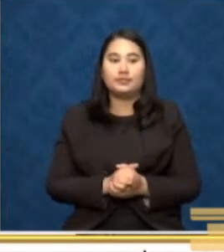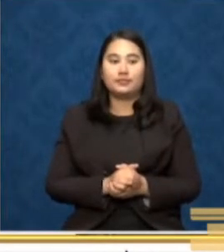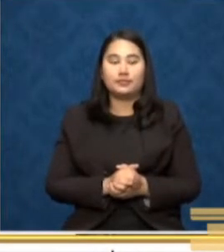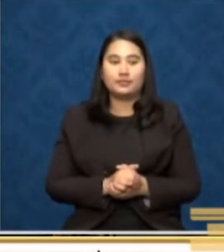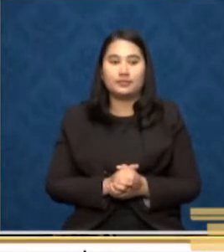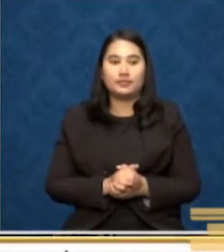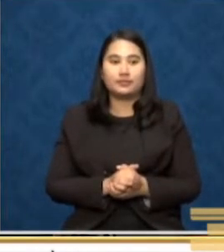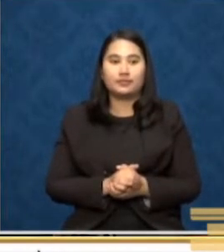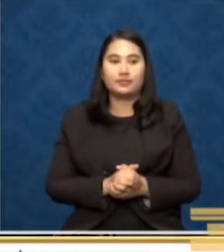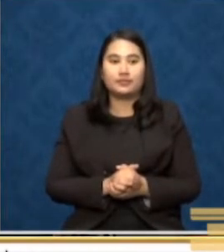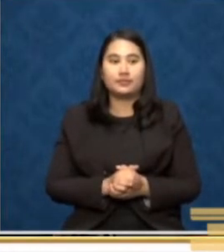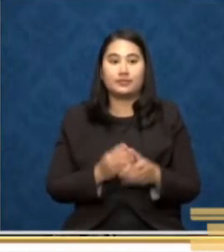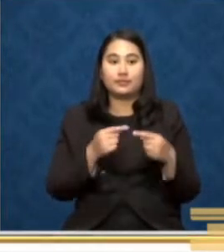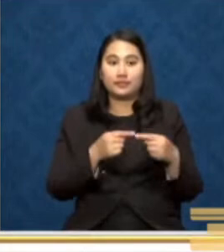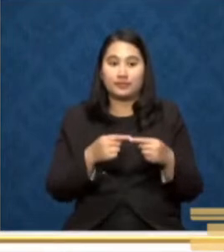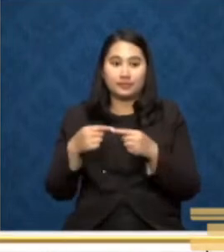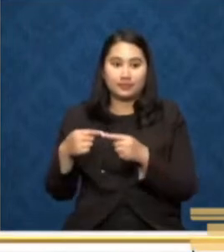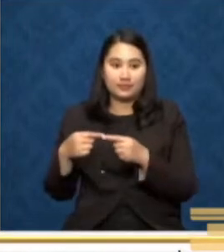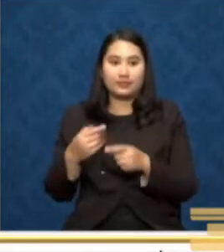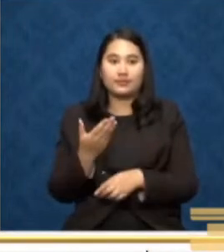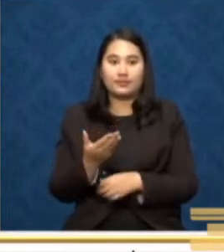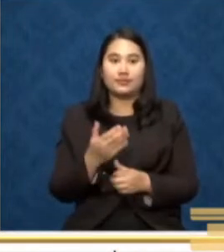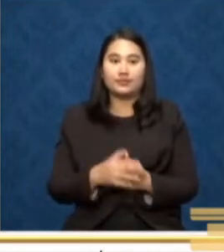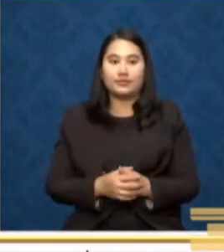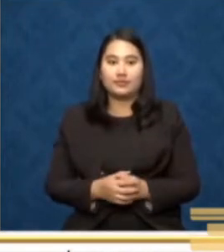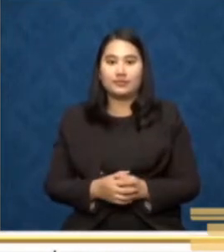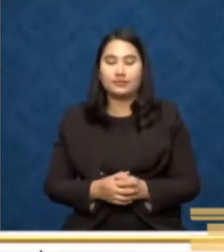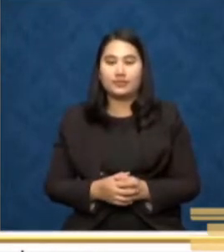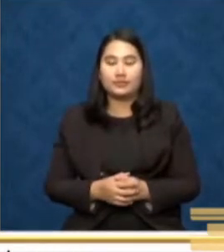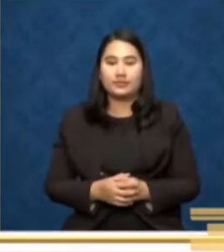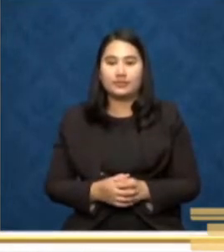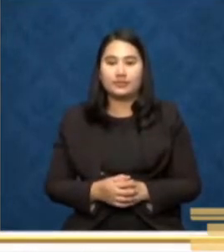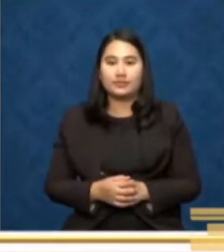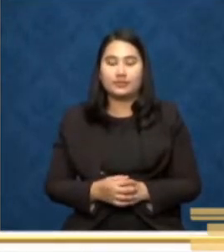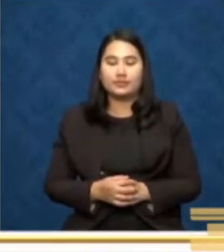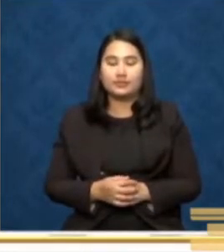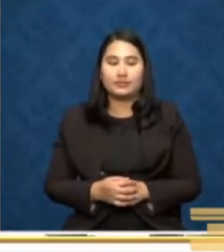อบคุณครับเชิญท่านทิศนาชุนวันครับ